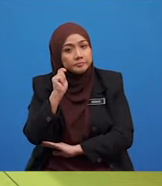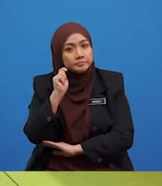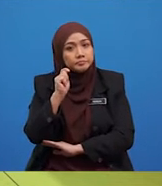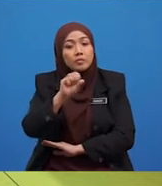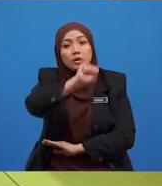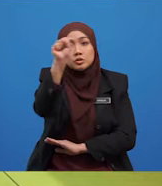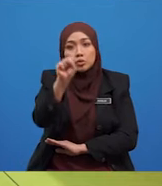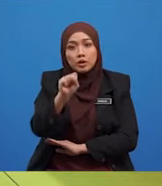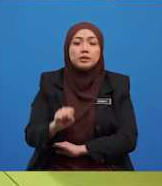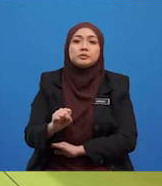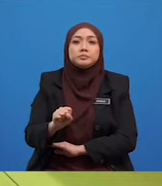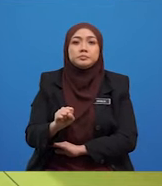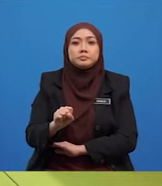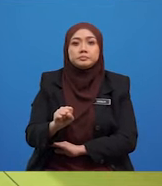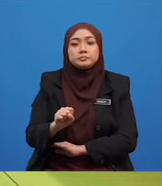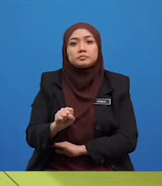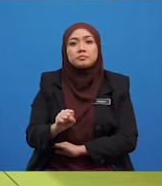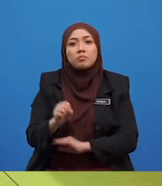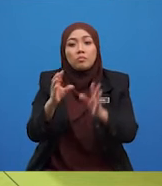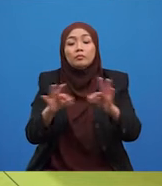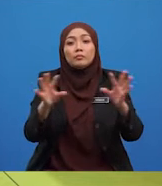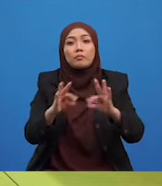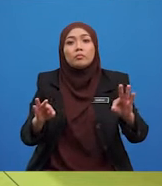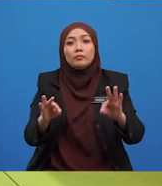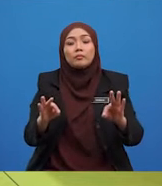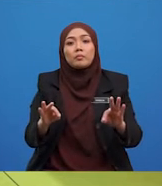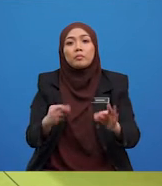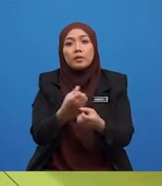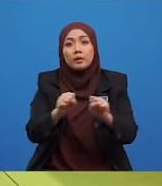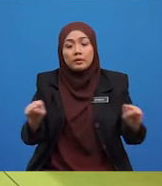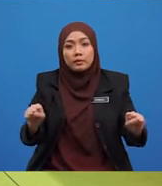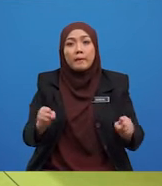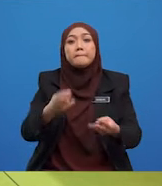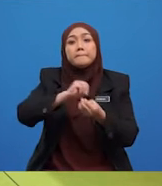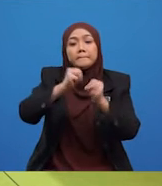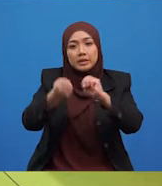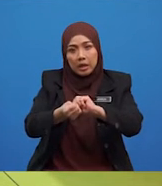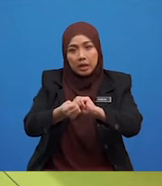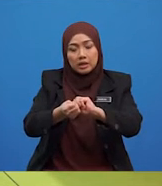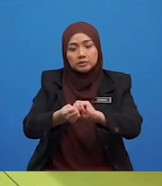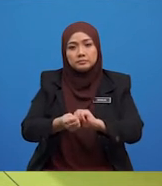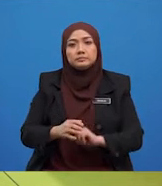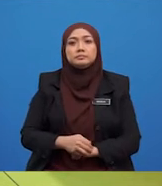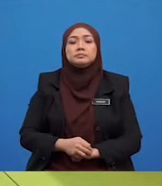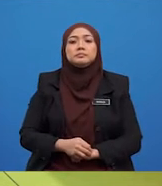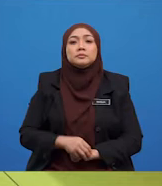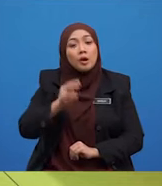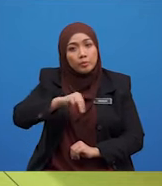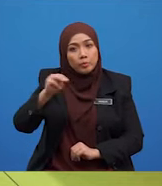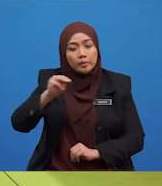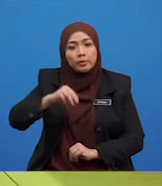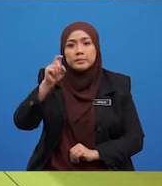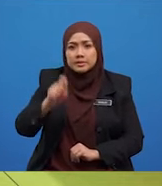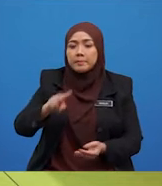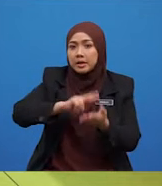merupakan soalan penyelesaian masalah. Dengan itu, anda perlu membaca